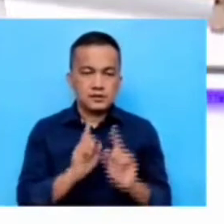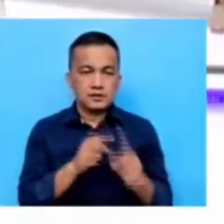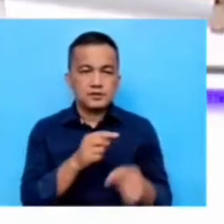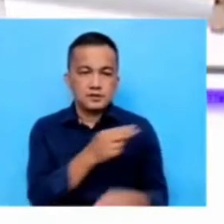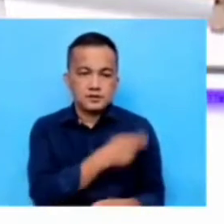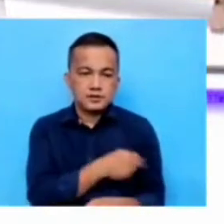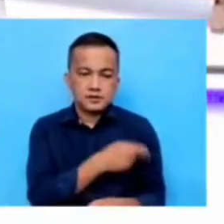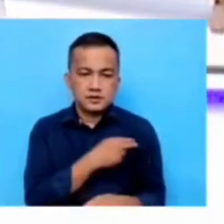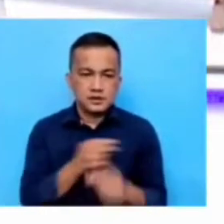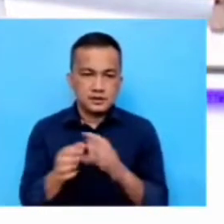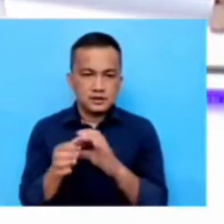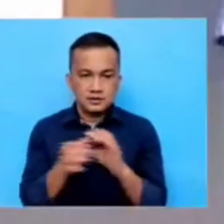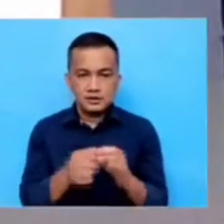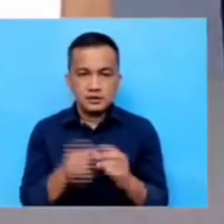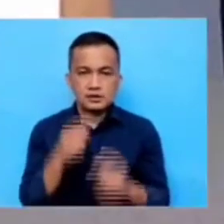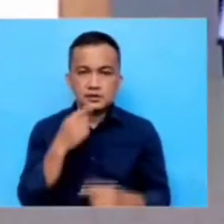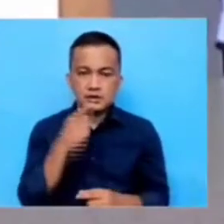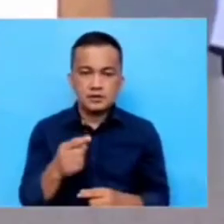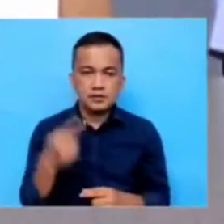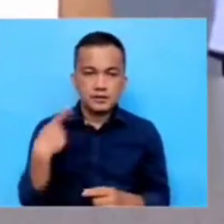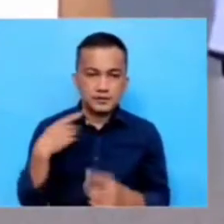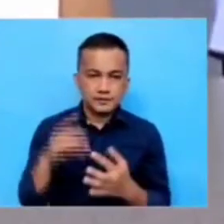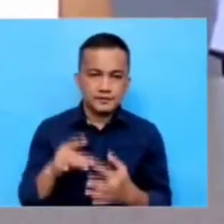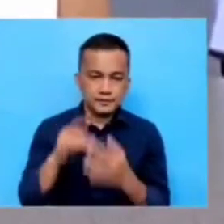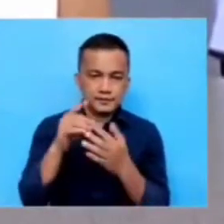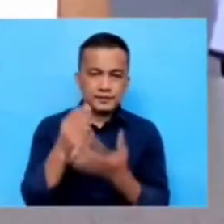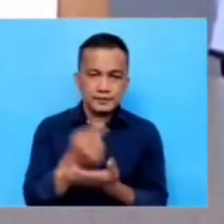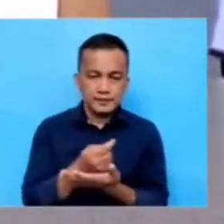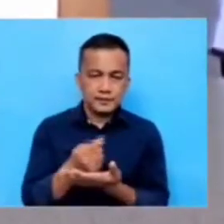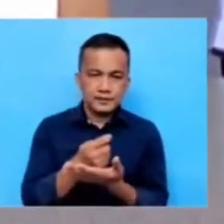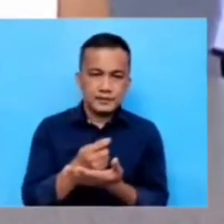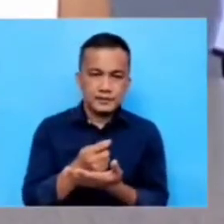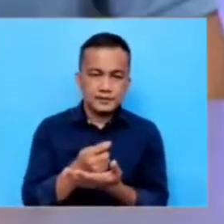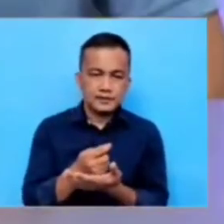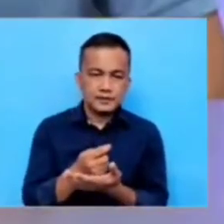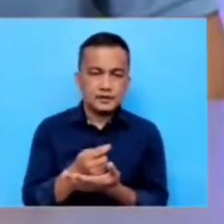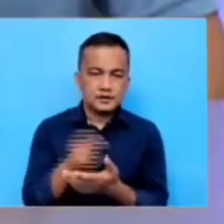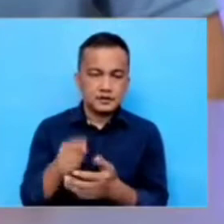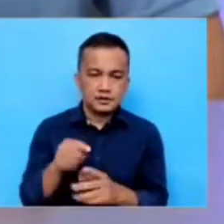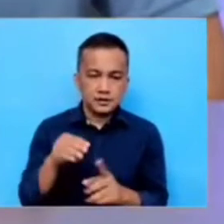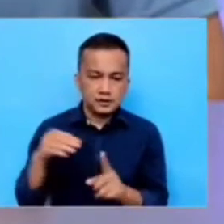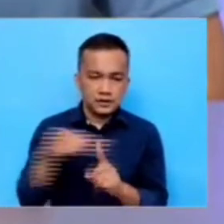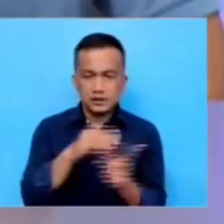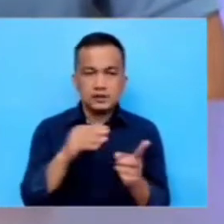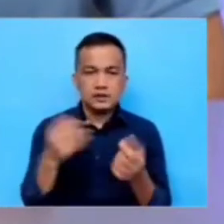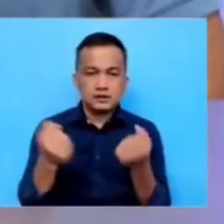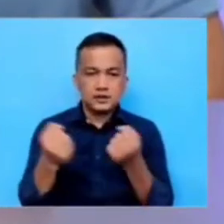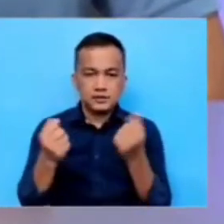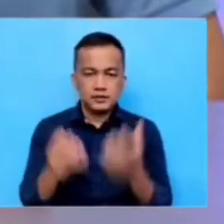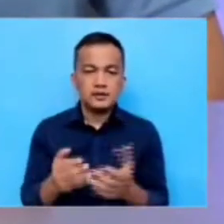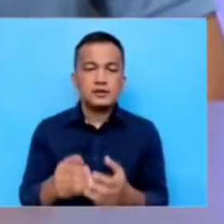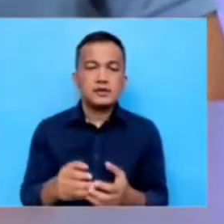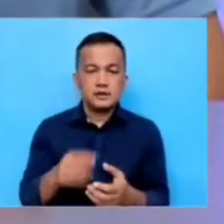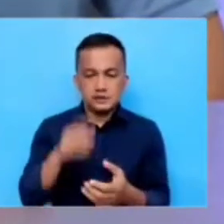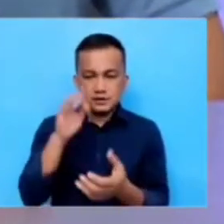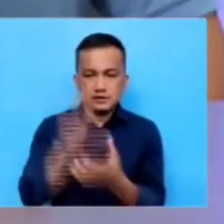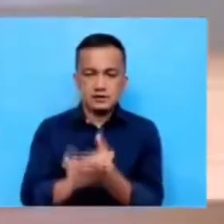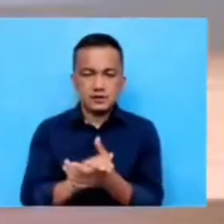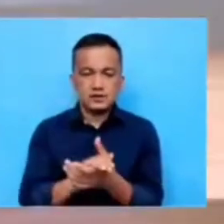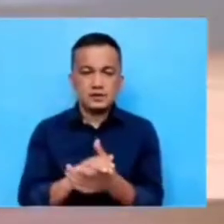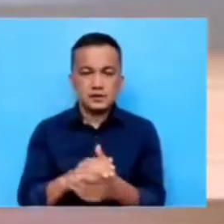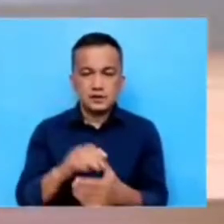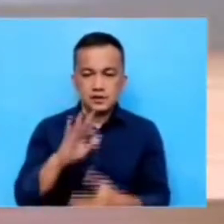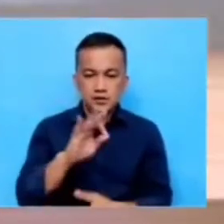ng mga nagsasabing may special treatment sa nanagasang SUV driver, naniniwala naman daw si